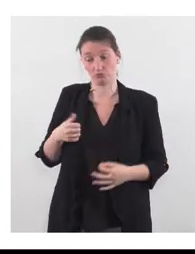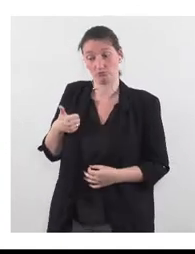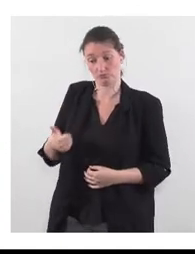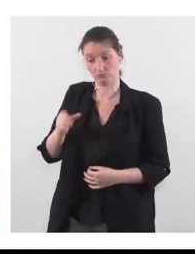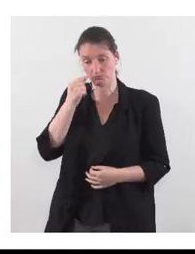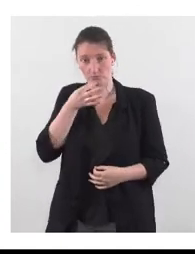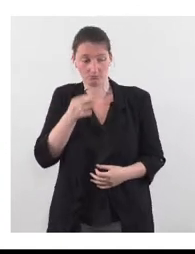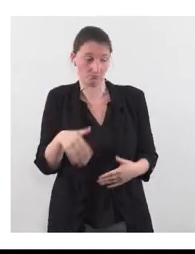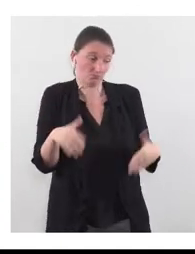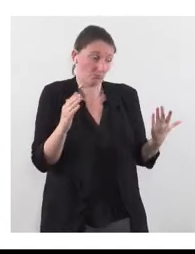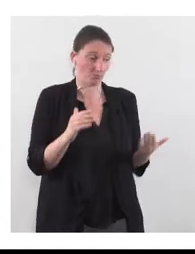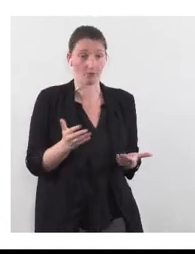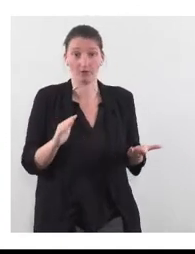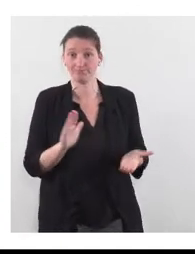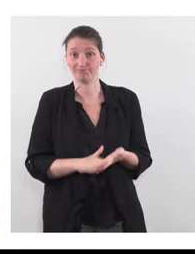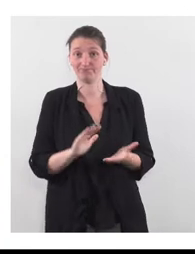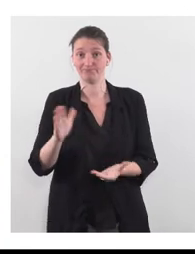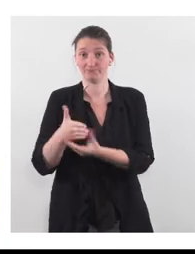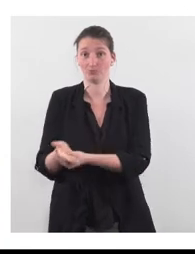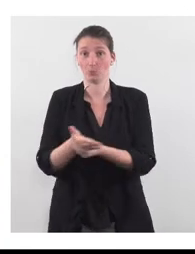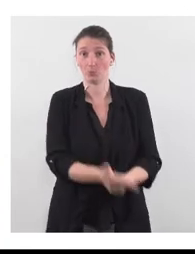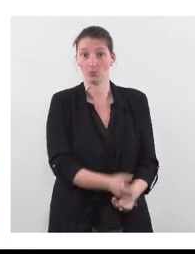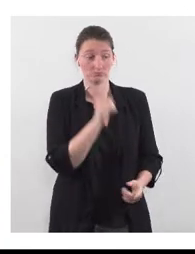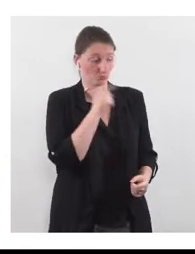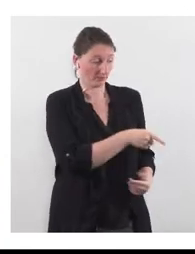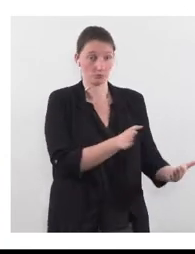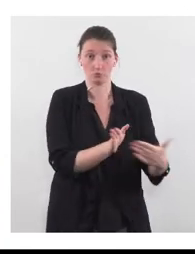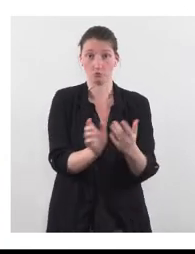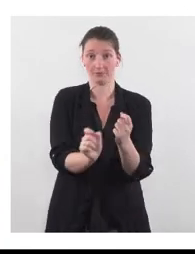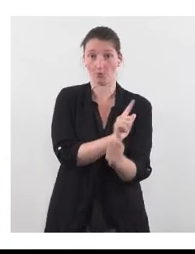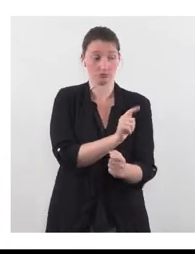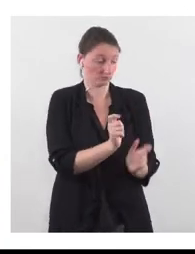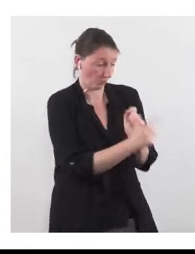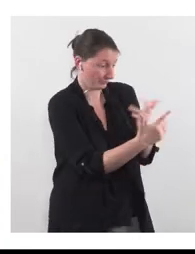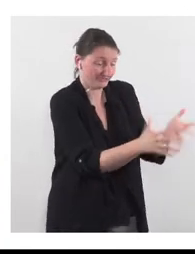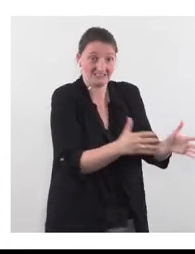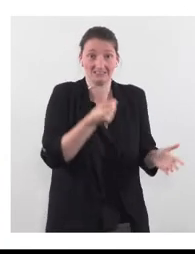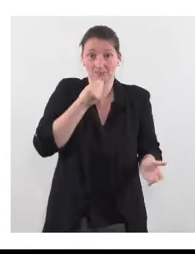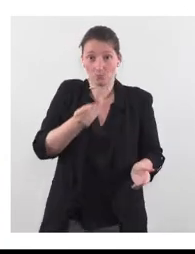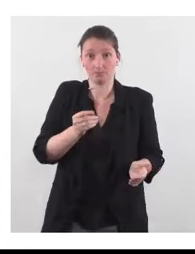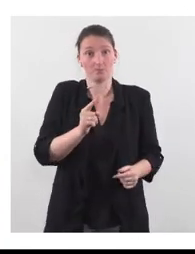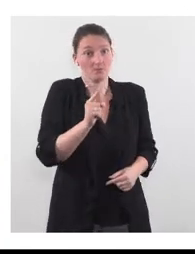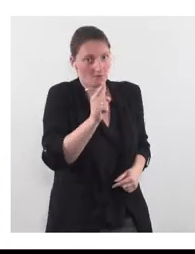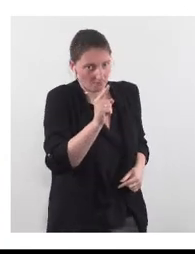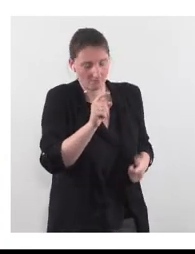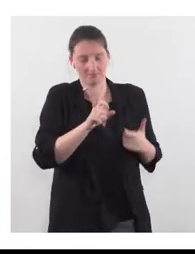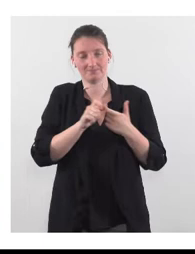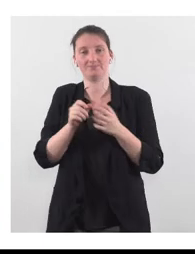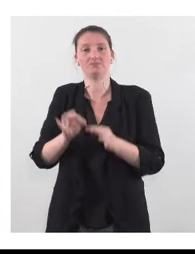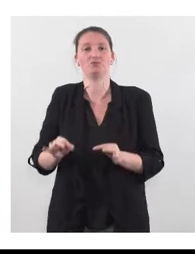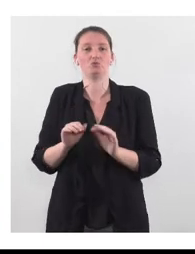est terminé, l'affaire est close puisque la compensation a été payée. Mais la cour d'appel ensuite a été